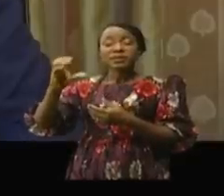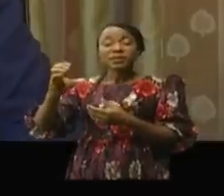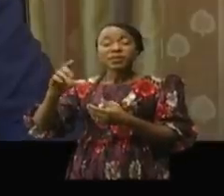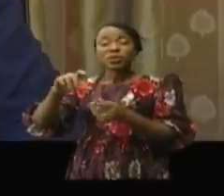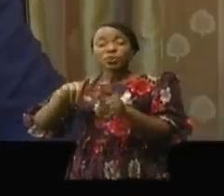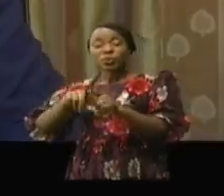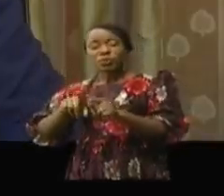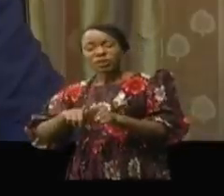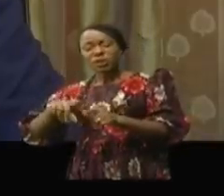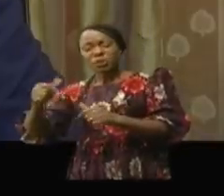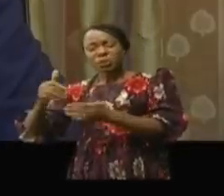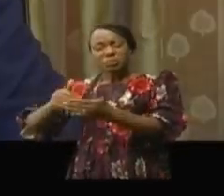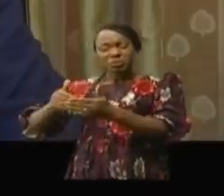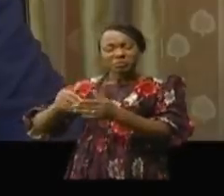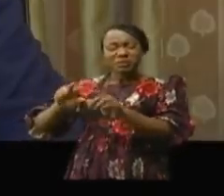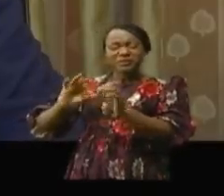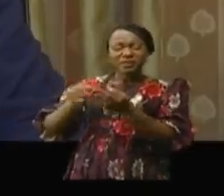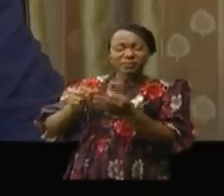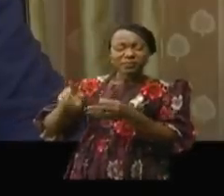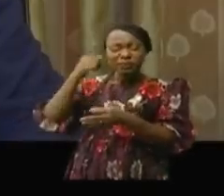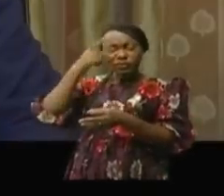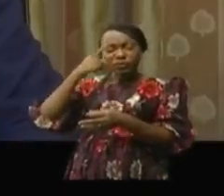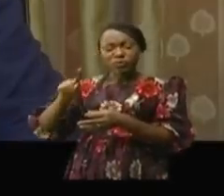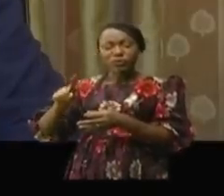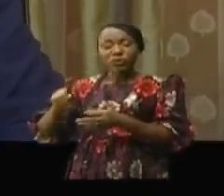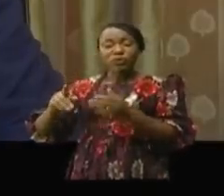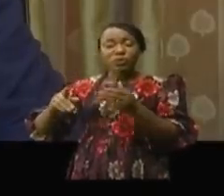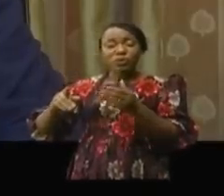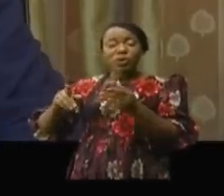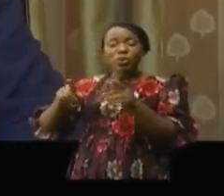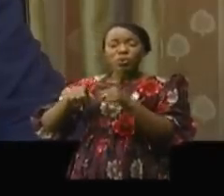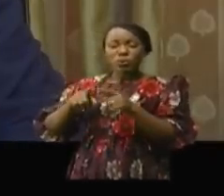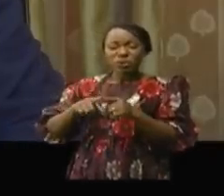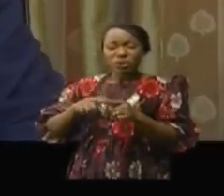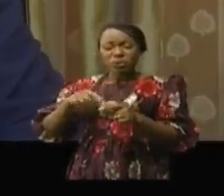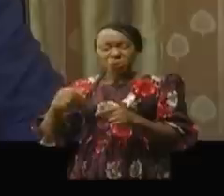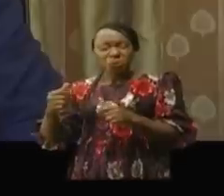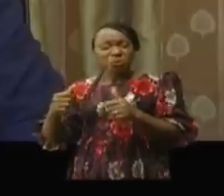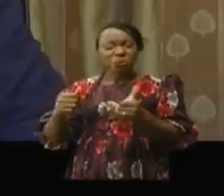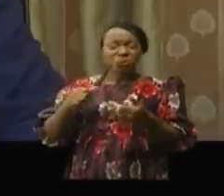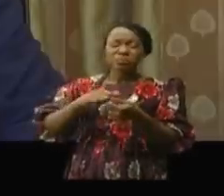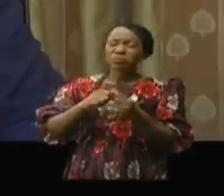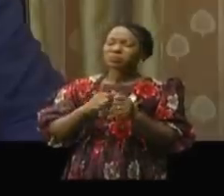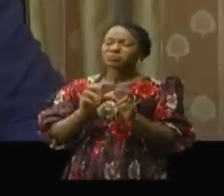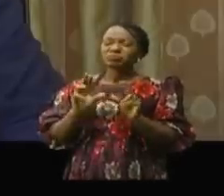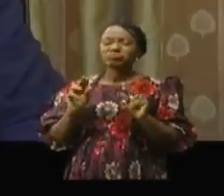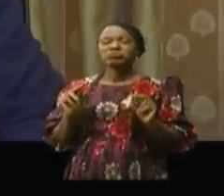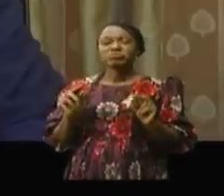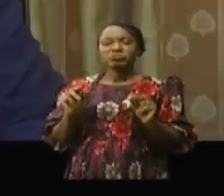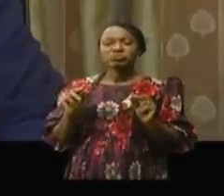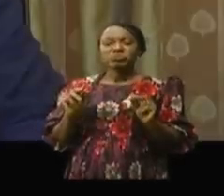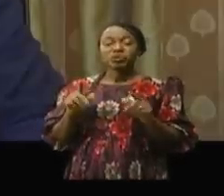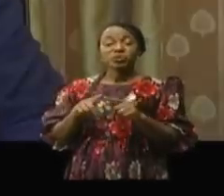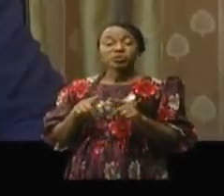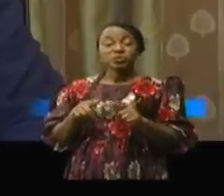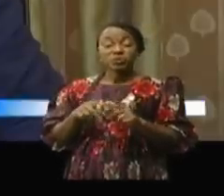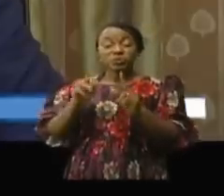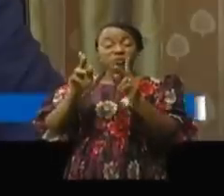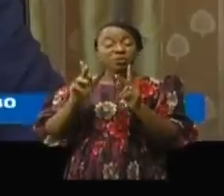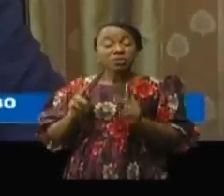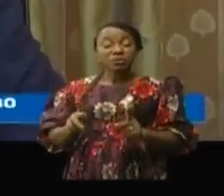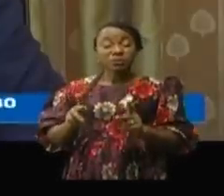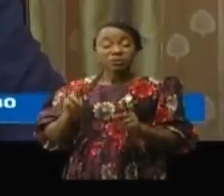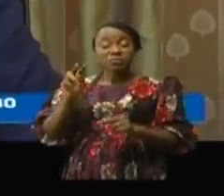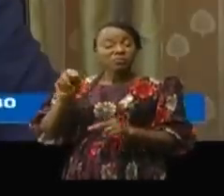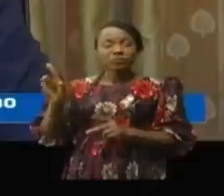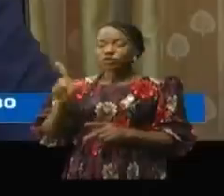ceux qui me sont proches de s'attaquer sous quelque forme que ce soit au patrimoine et au personnel des